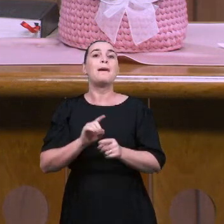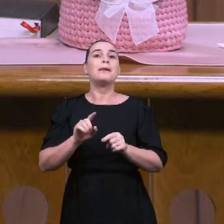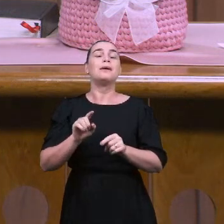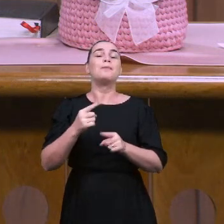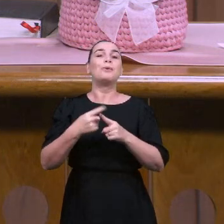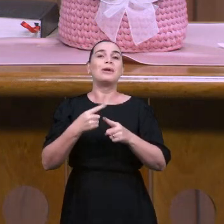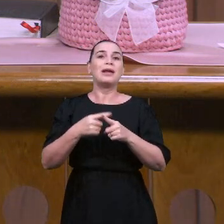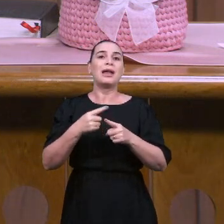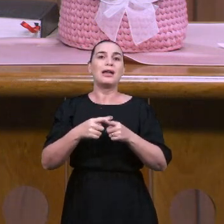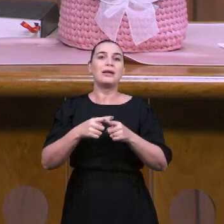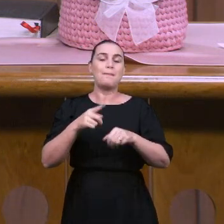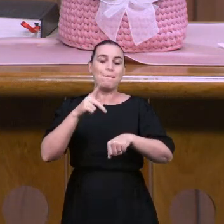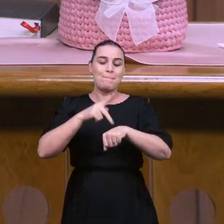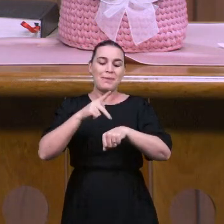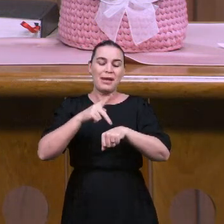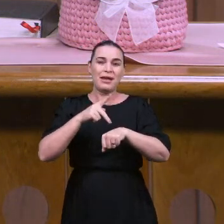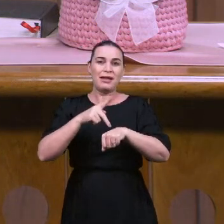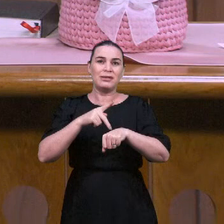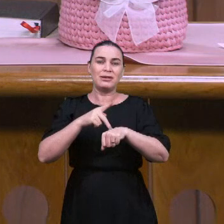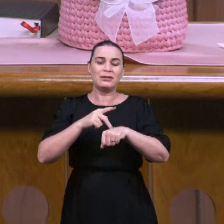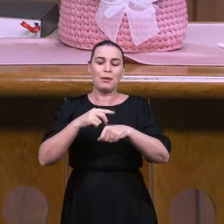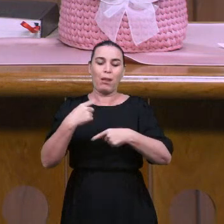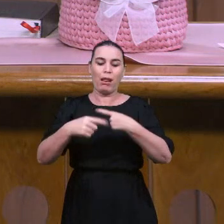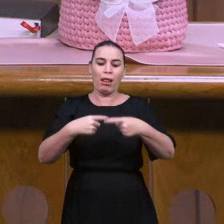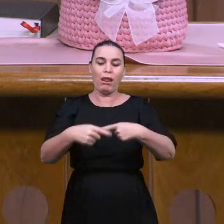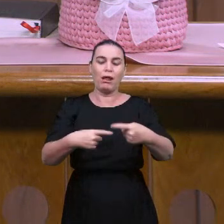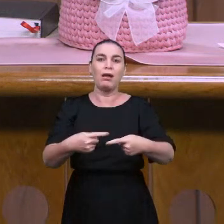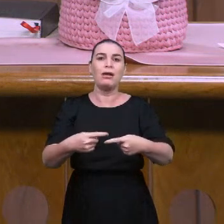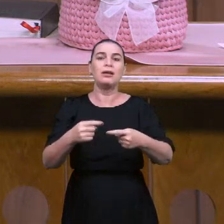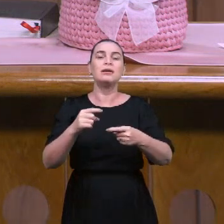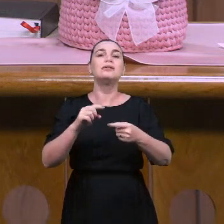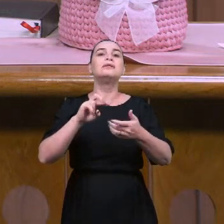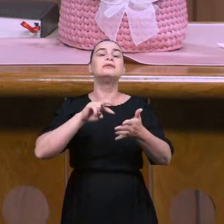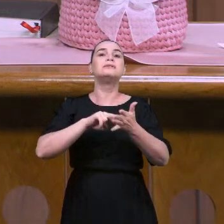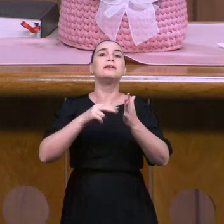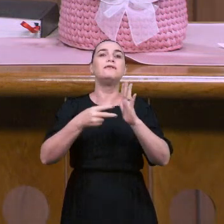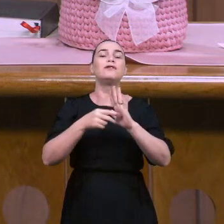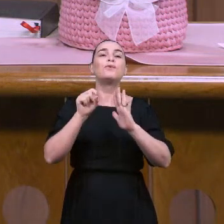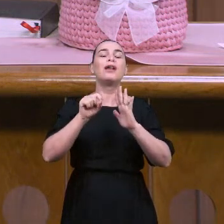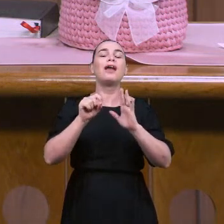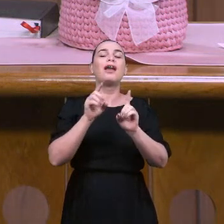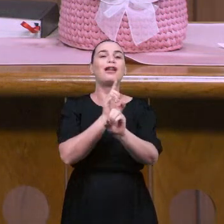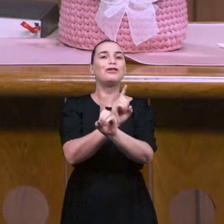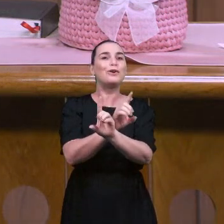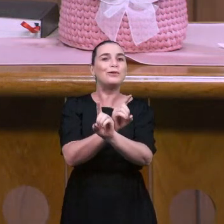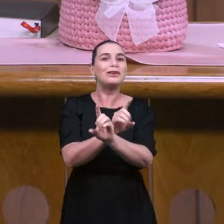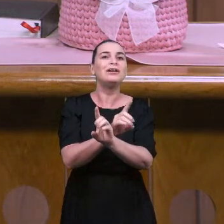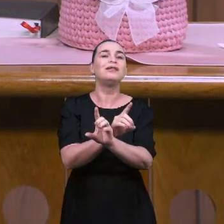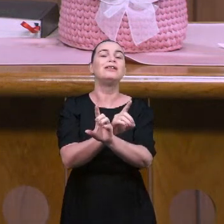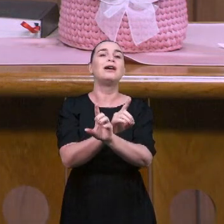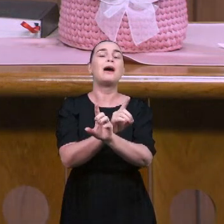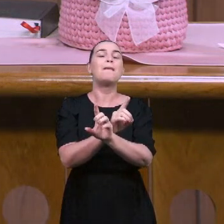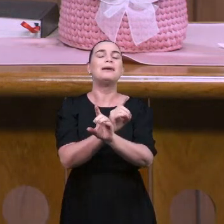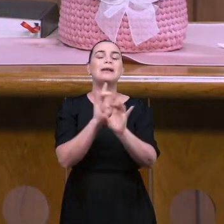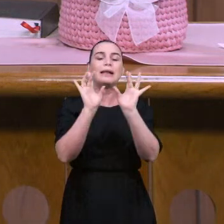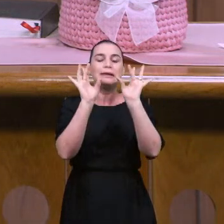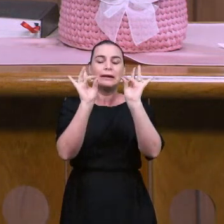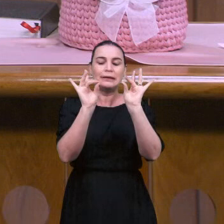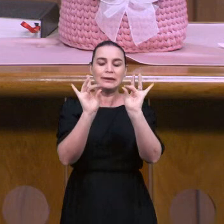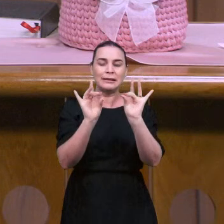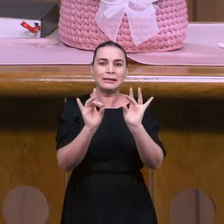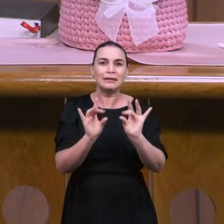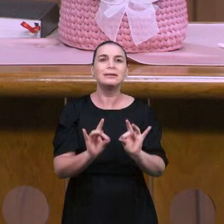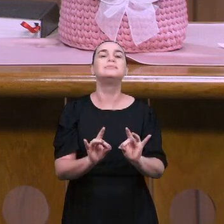intéressant. Mais on doit encore, parce que chaque sujet, on doit s'arrêter.